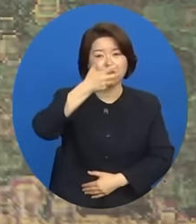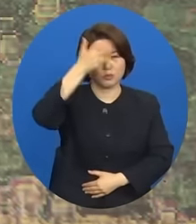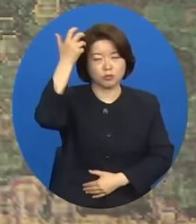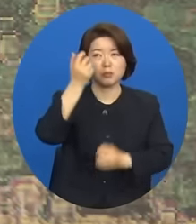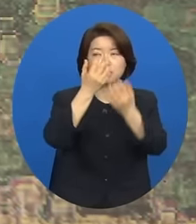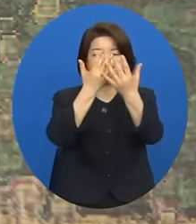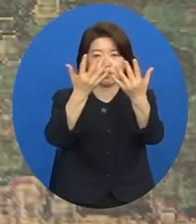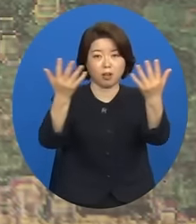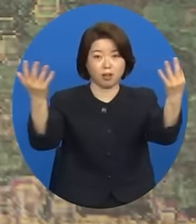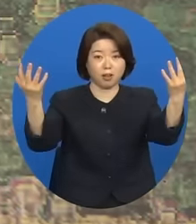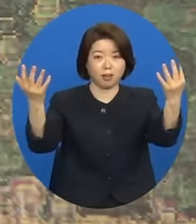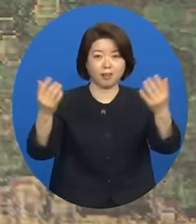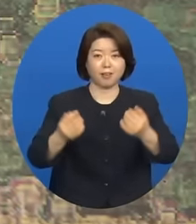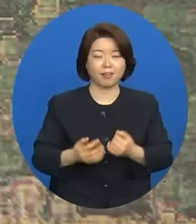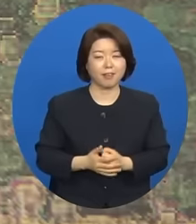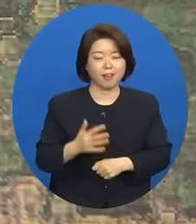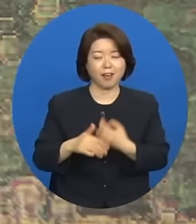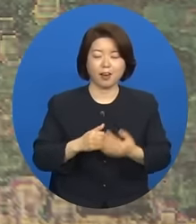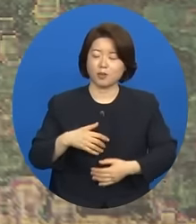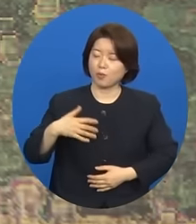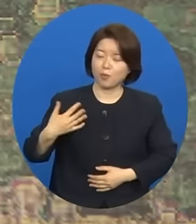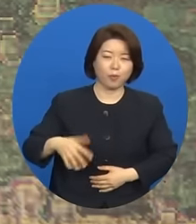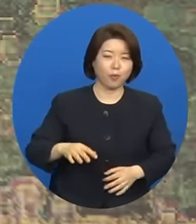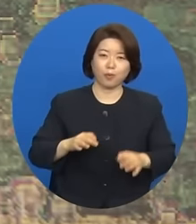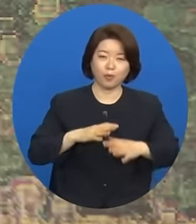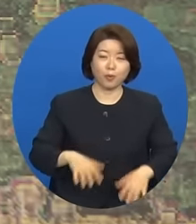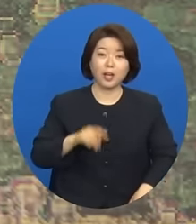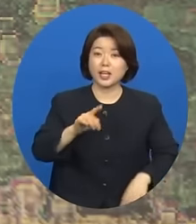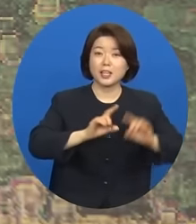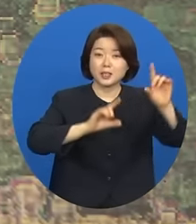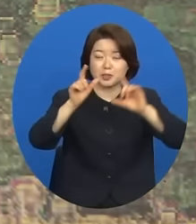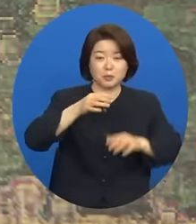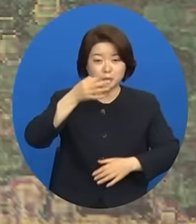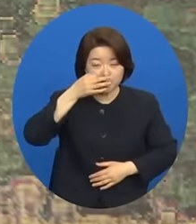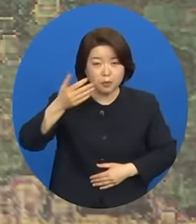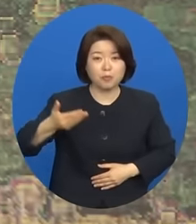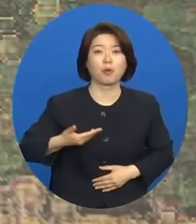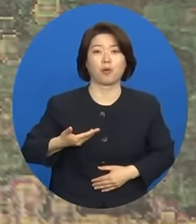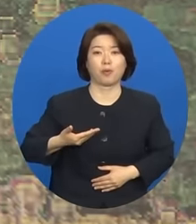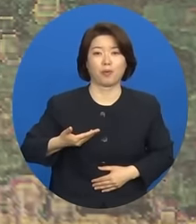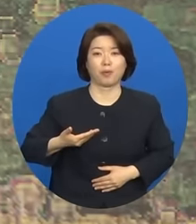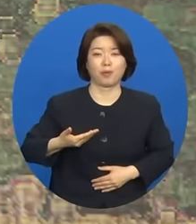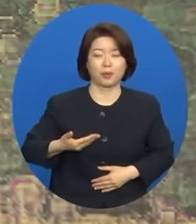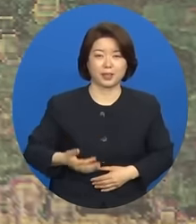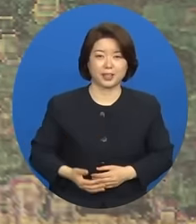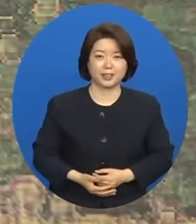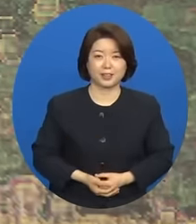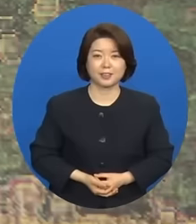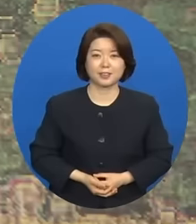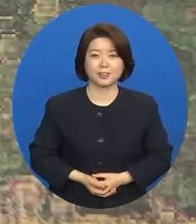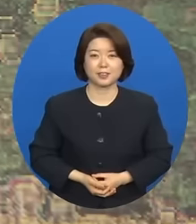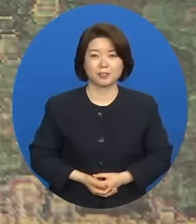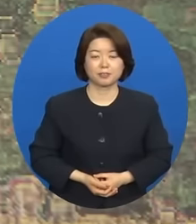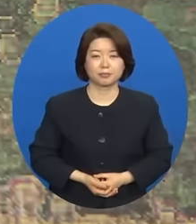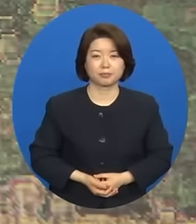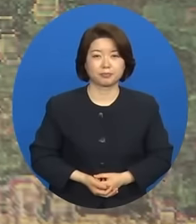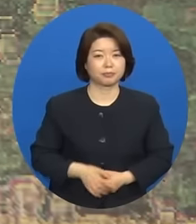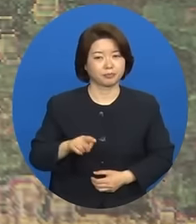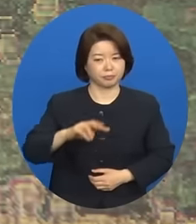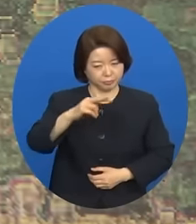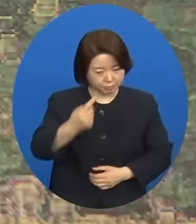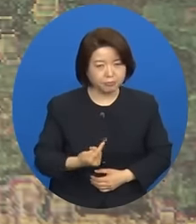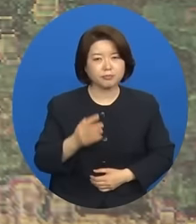모습을. 그러니까 하나님이 너무나 놀랍게도 그 모습을 보여주시면서 너는 돌아와야